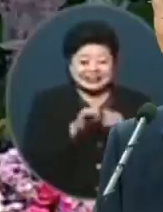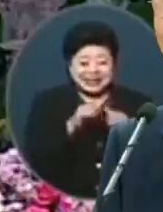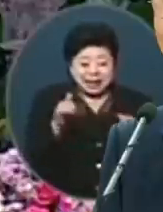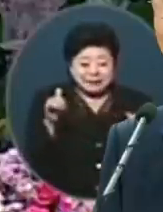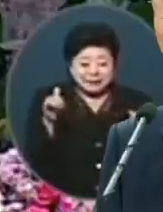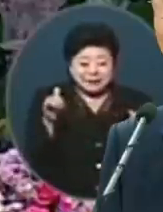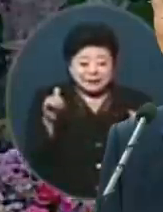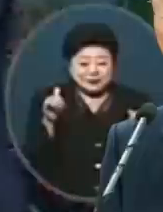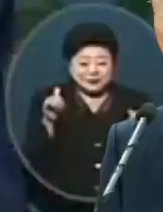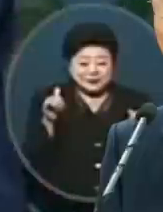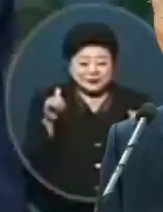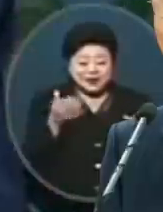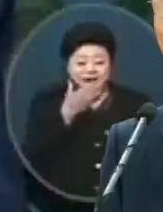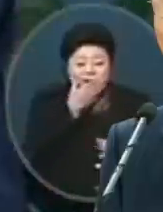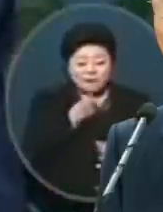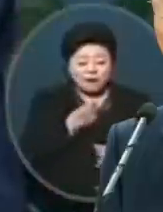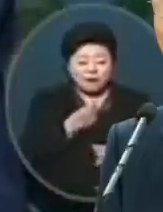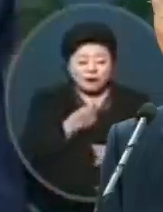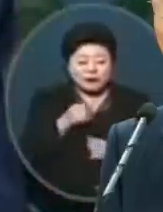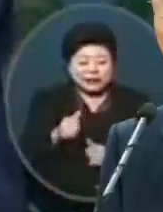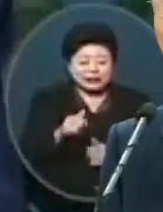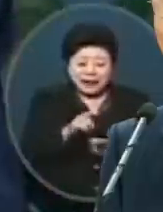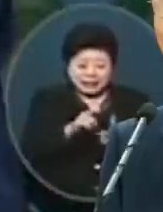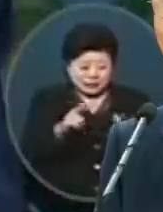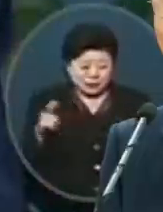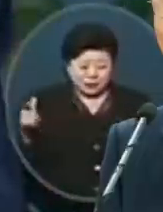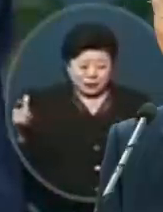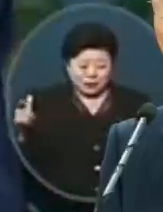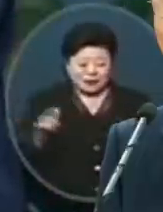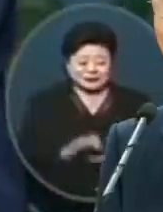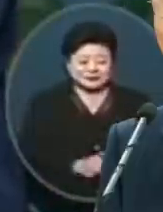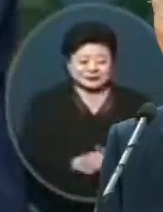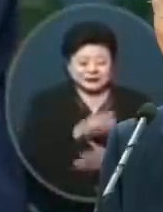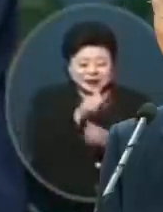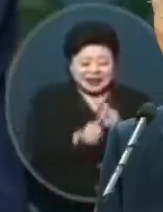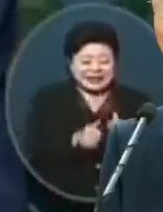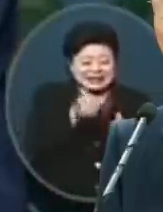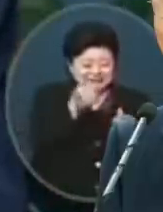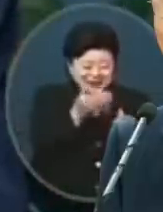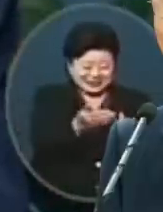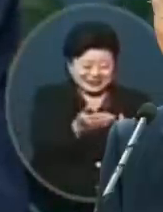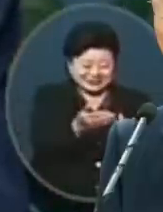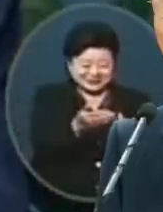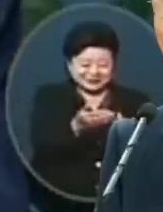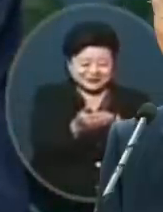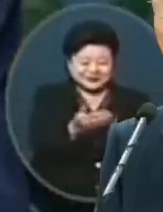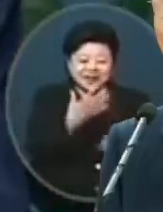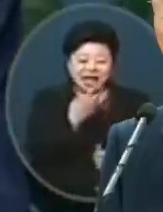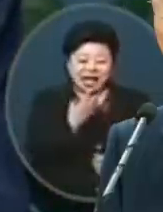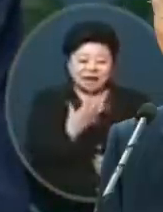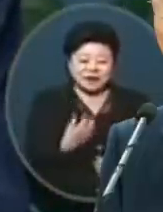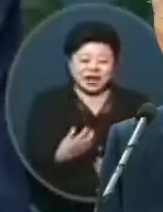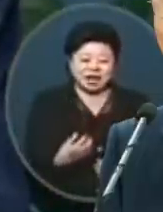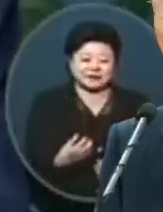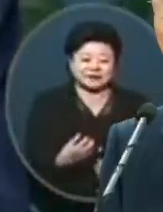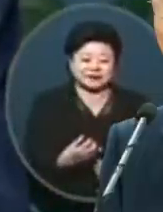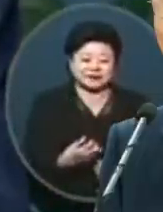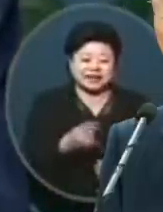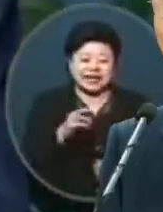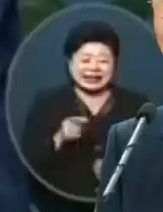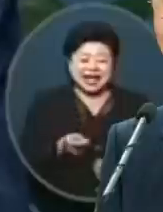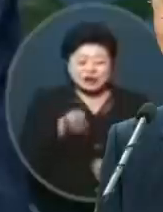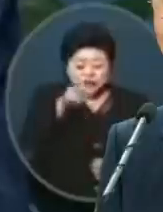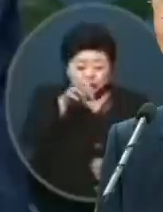사람이 복을 따라가는 것이 아닙니다. 하나님께서 아브라함을 갈대아 우르에